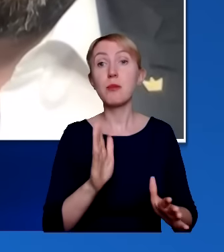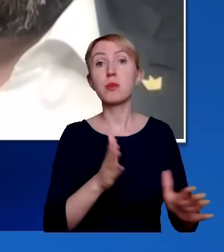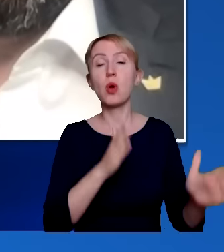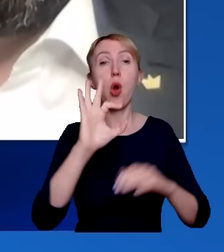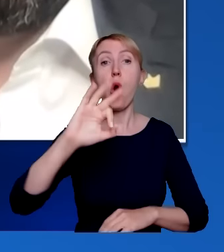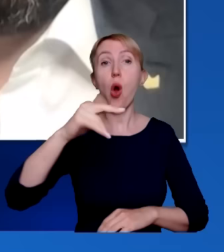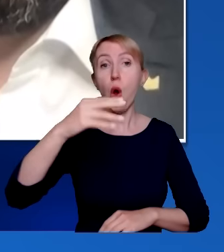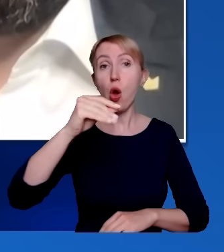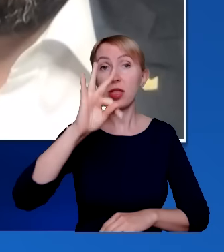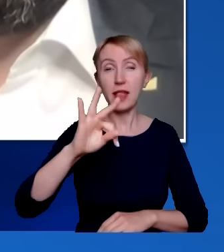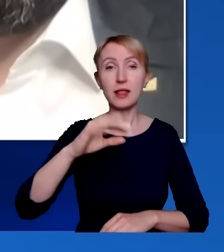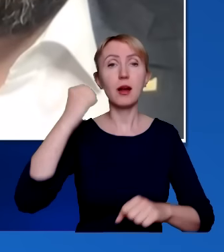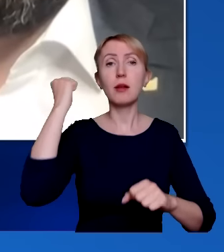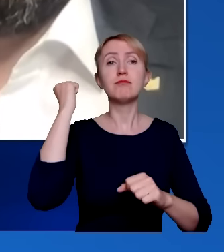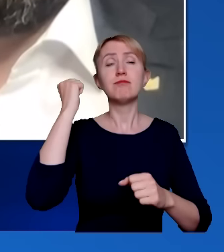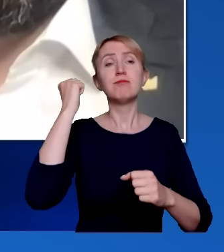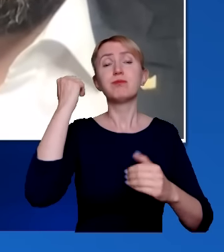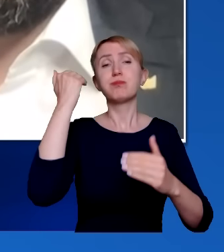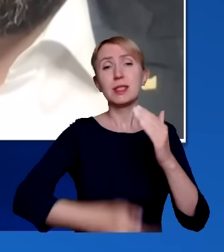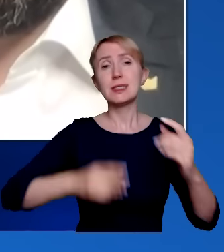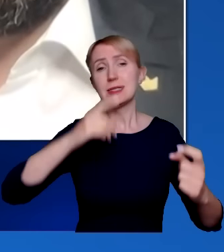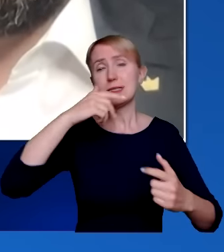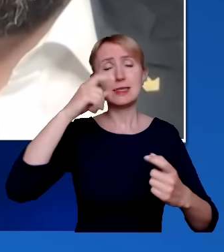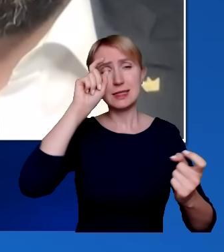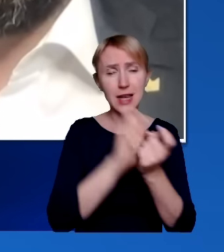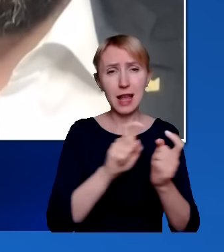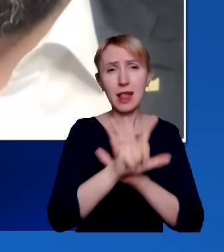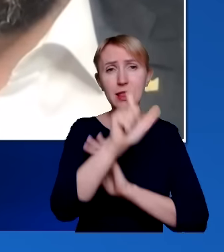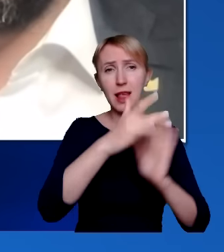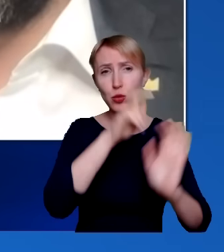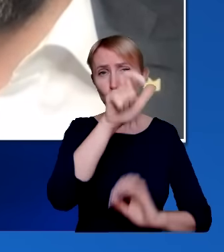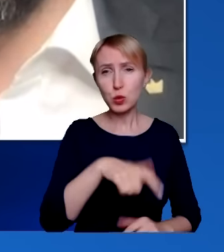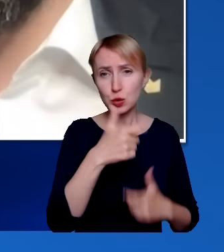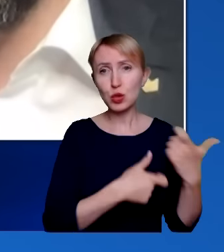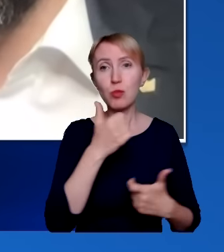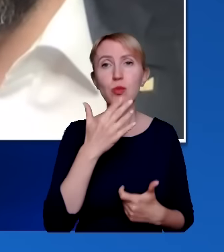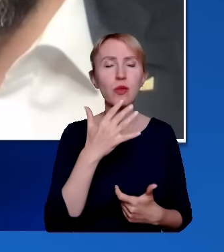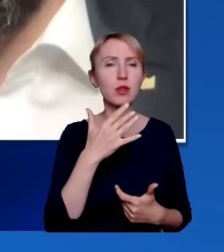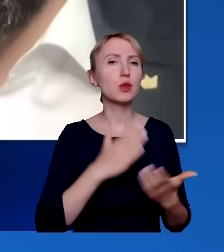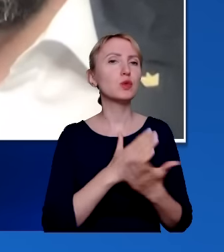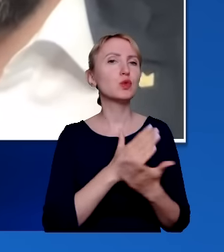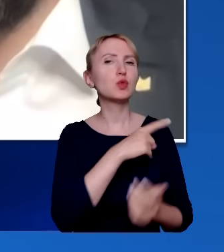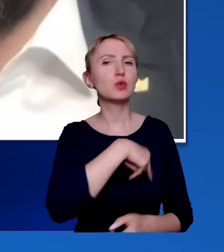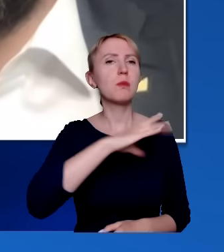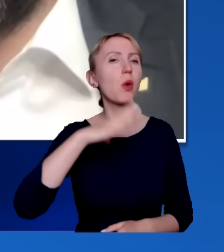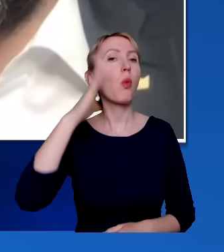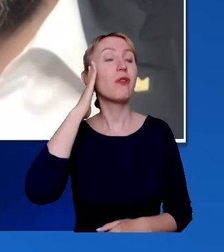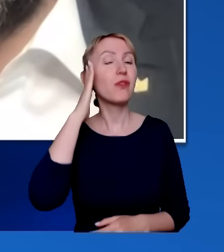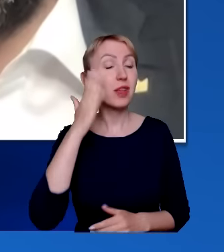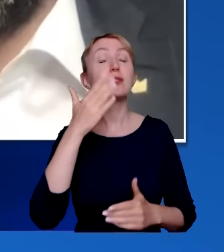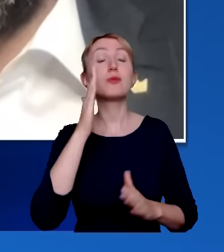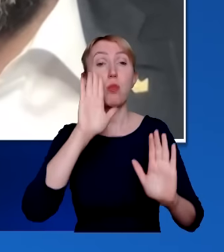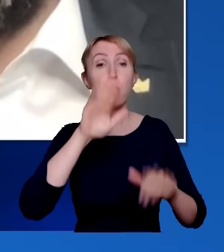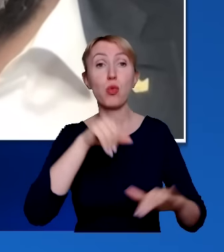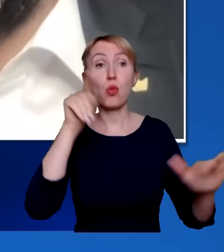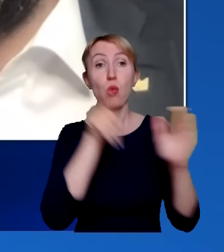nożem w plecy bagnet Tuskowi wbija mówiąc że służby wiedziały i dopuściły do ucieczki